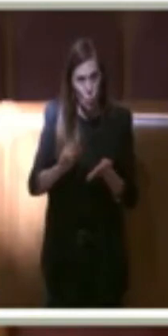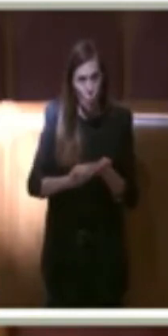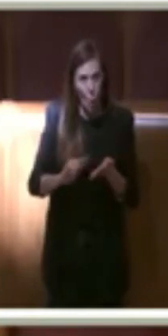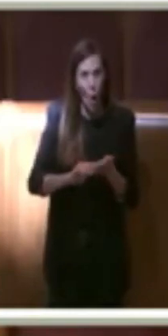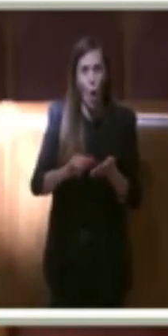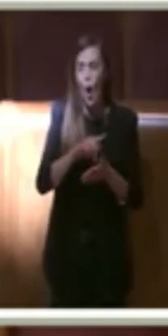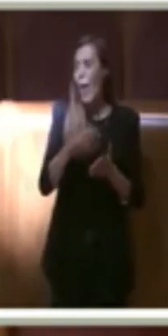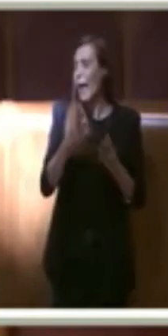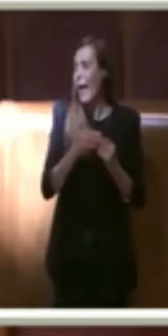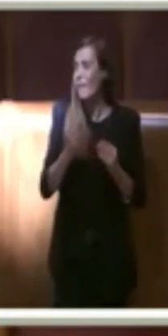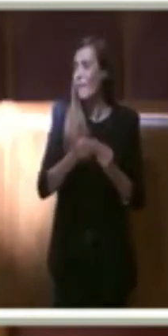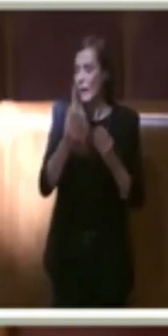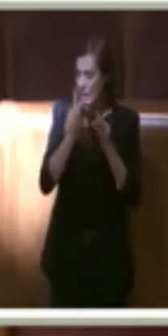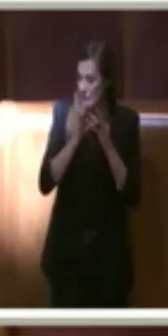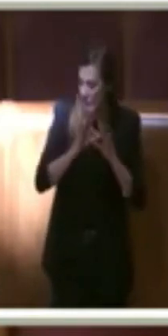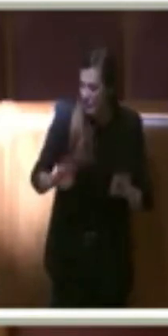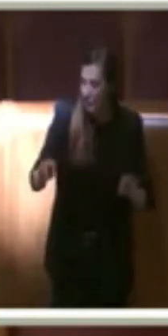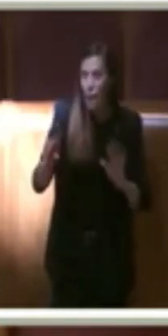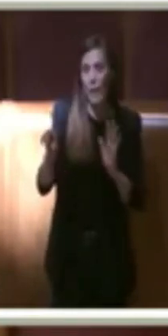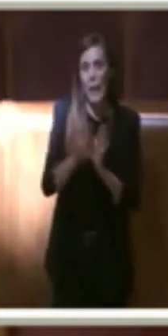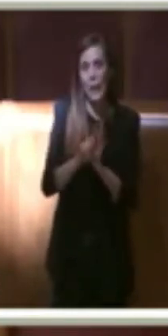gli atti